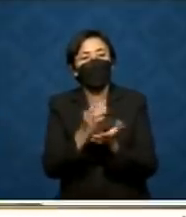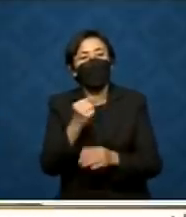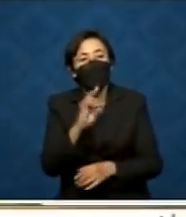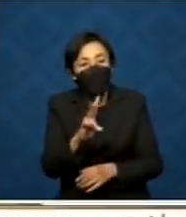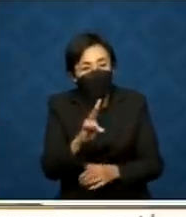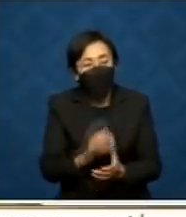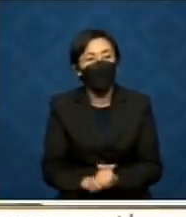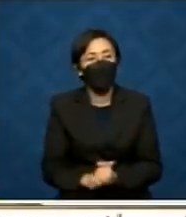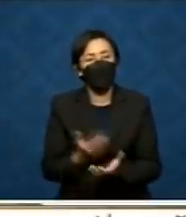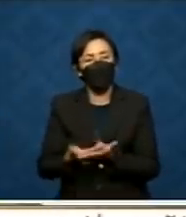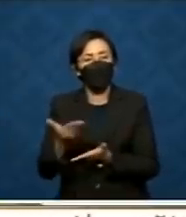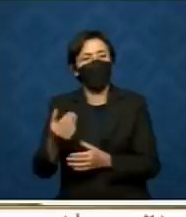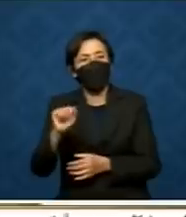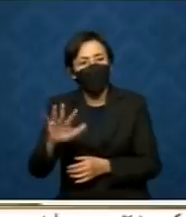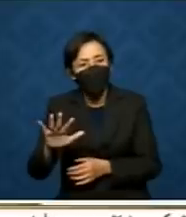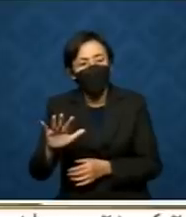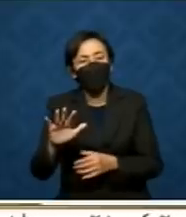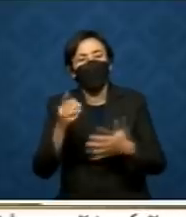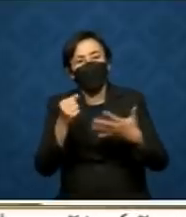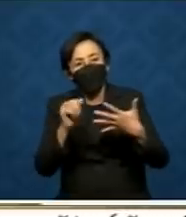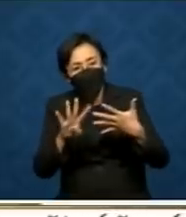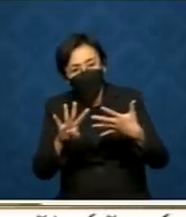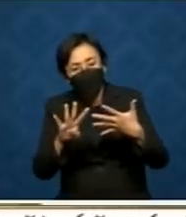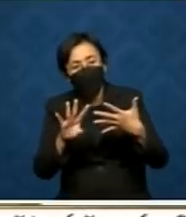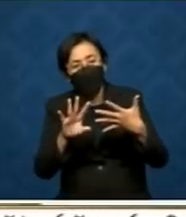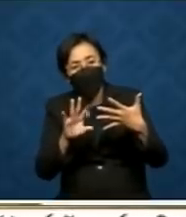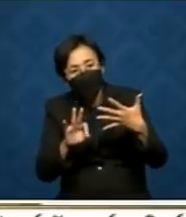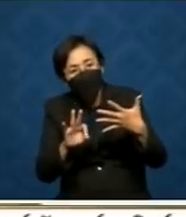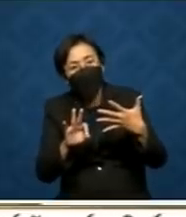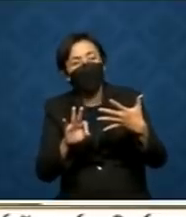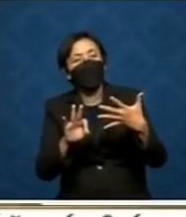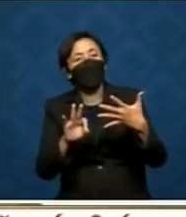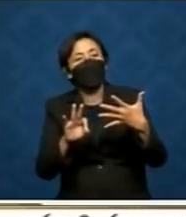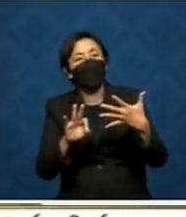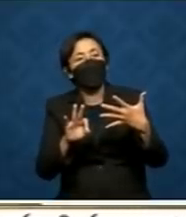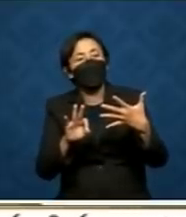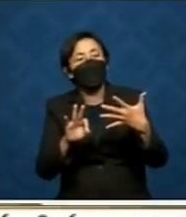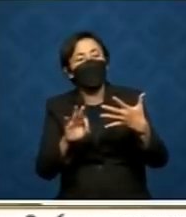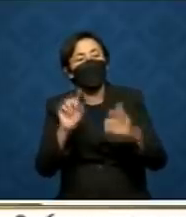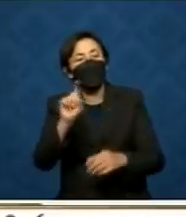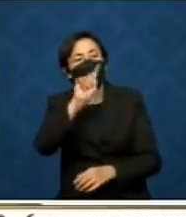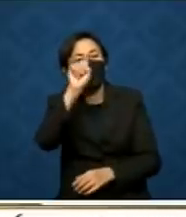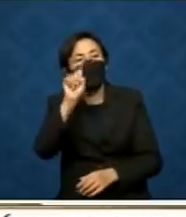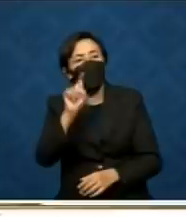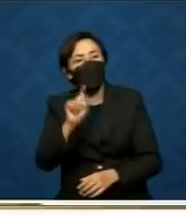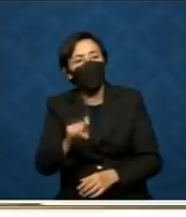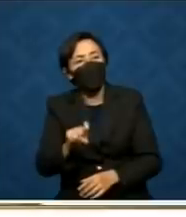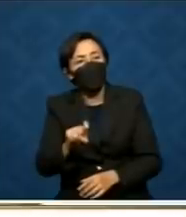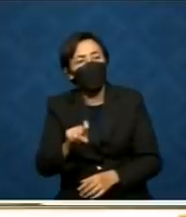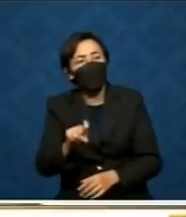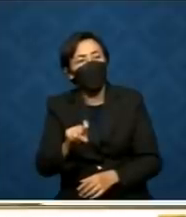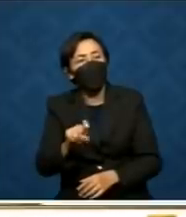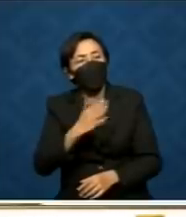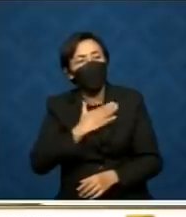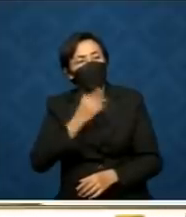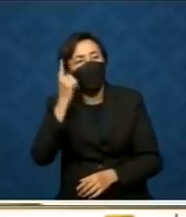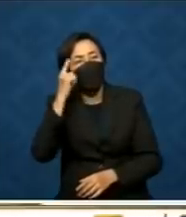10 54ลงไปจนถึง 9บาทและก็เริ่มสงสัยเฮ้ย 26